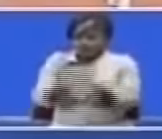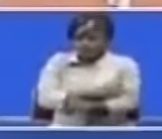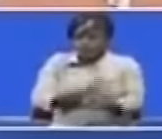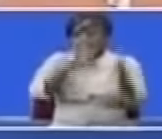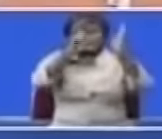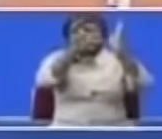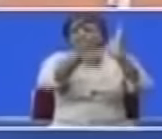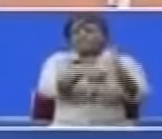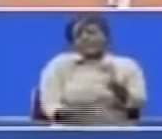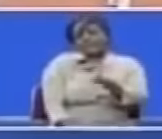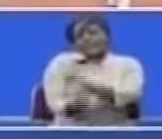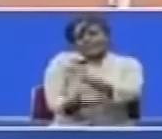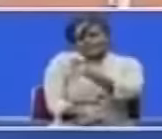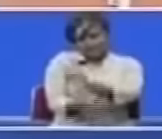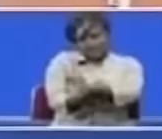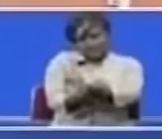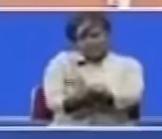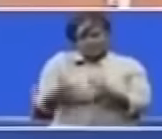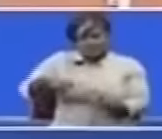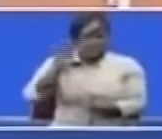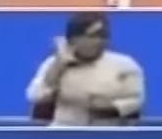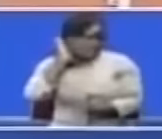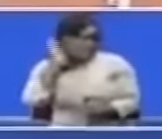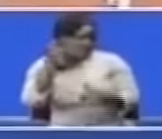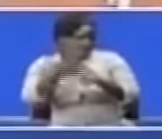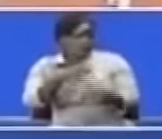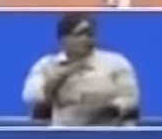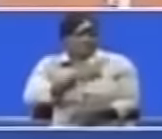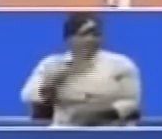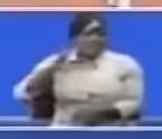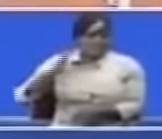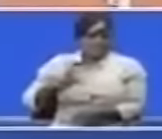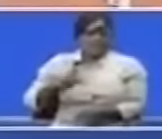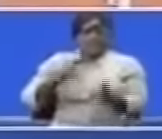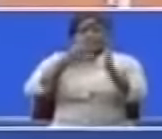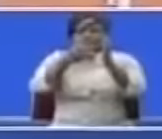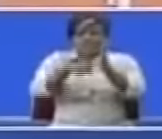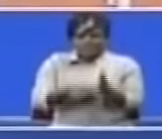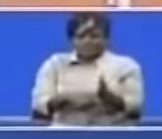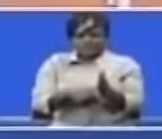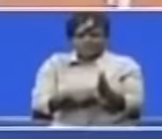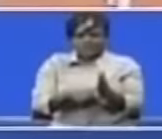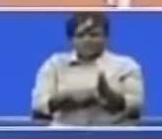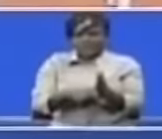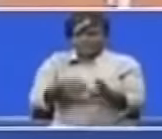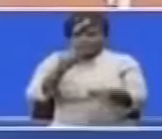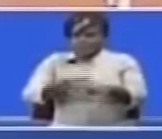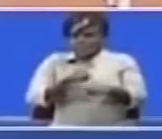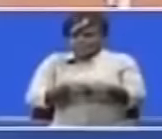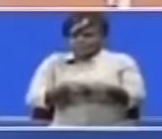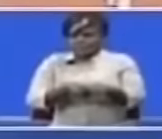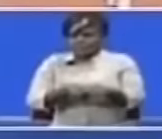kina tutakaporudi baada ya kuarifiwa na taarifa za hapo nchini Kenya, alafu baadaye tuchukue upande wa pili mwendo wa saa